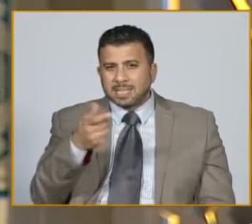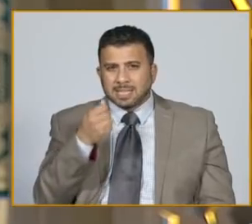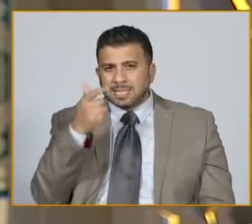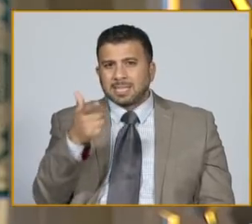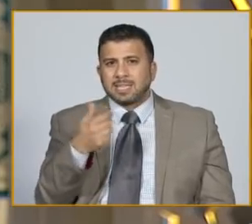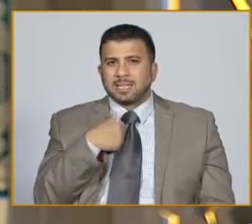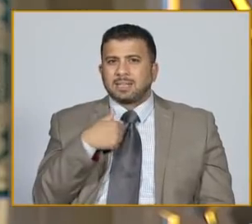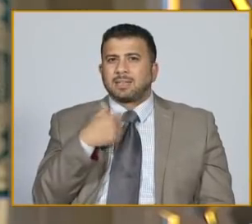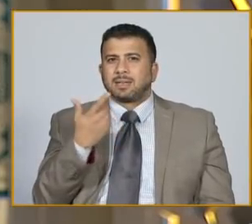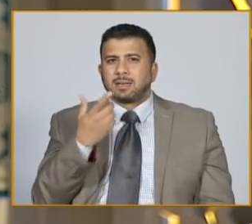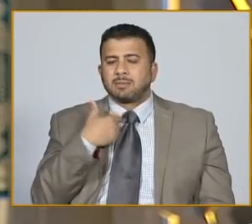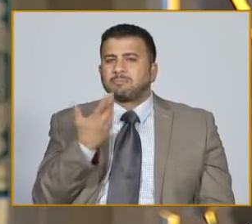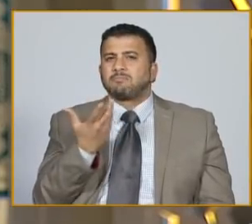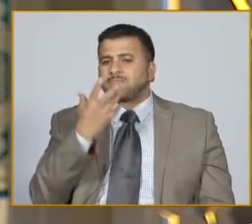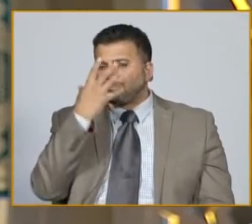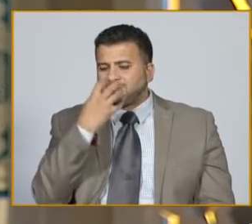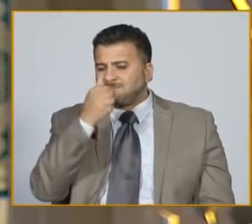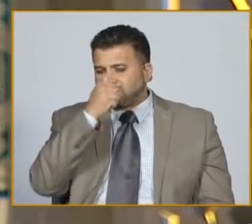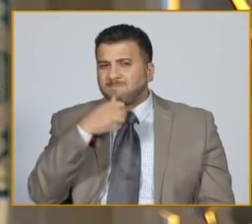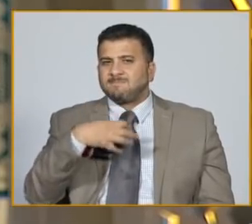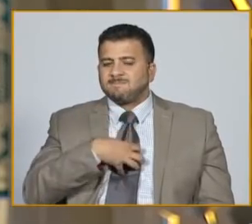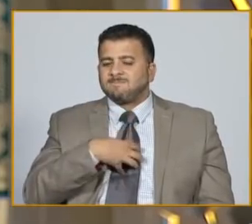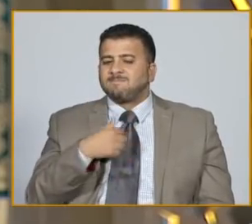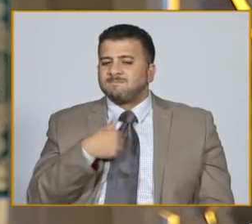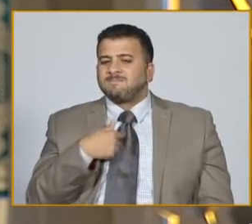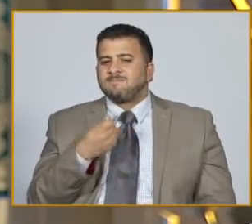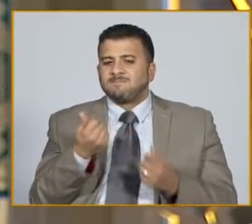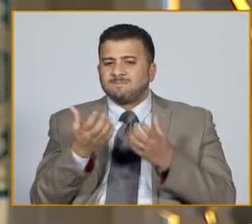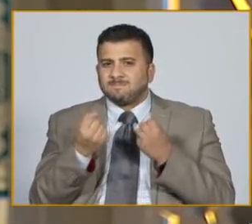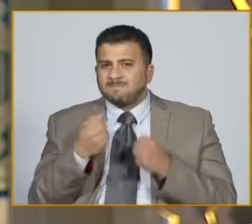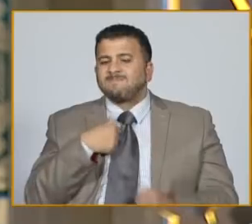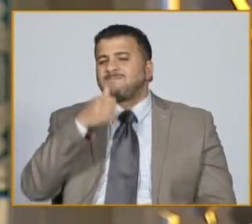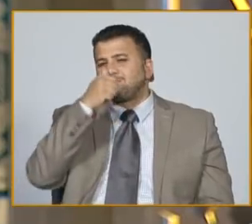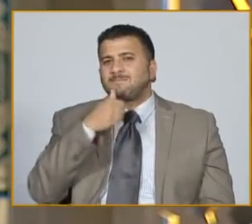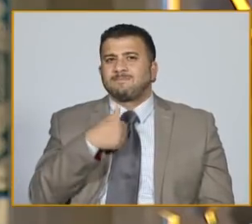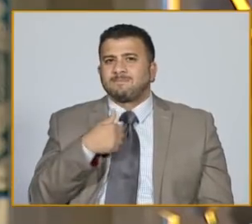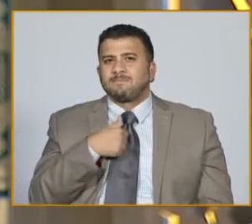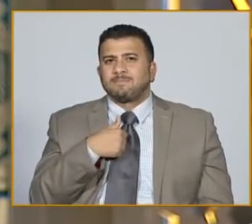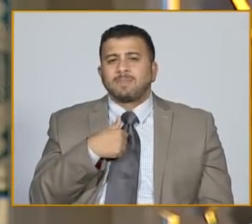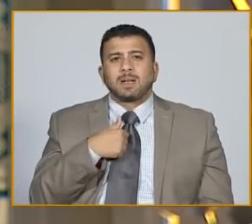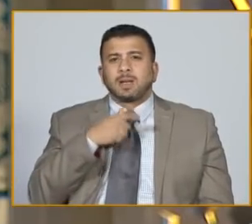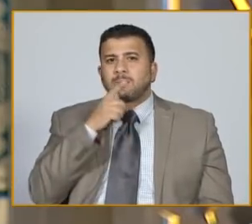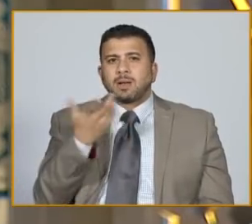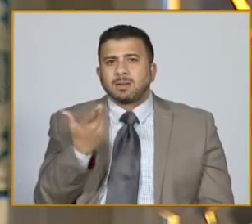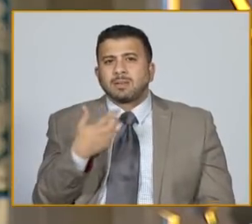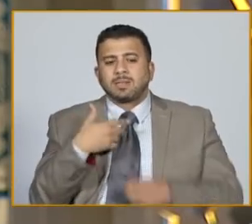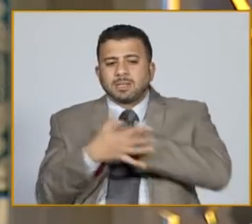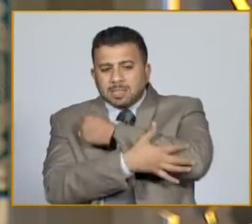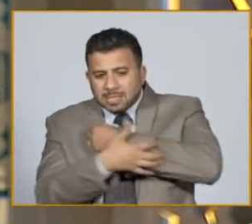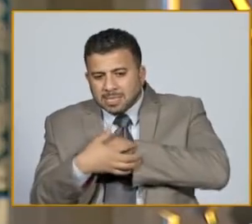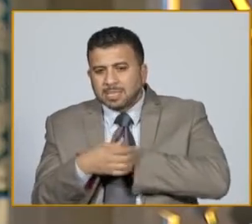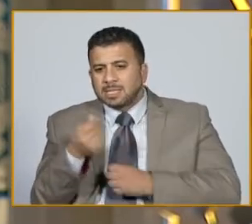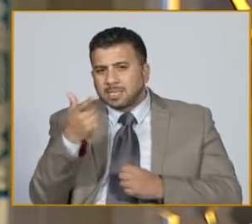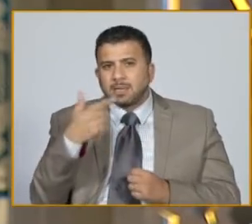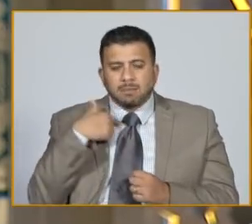ما أقدر أرقد في الليل الحين. قلت له ليش عمي؟ قال بس أنا إذا تبي انا كم بايلس ازكي، كم بايلس احطي، كم بايلس